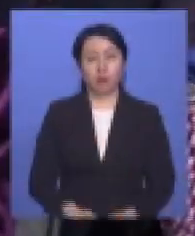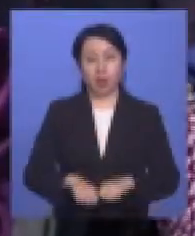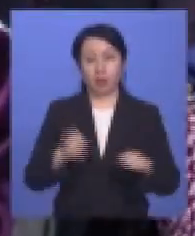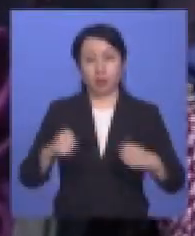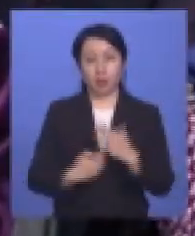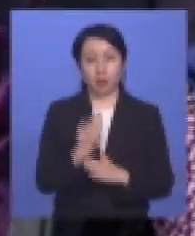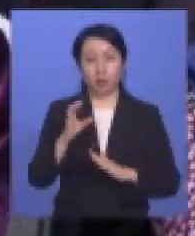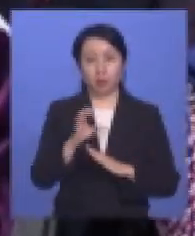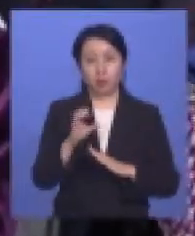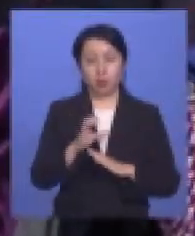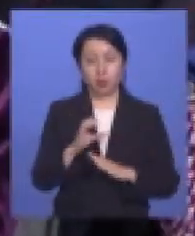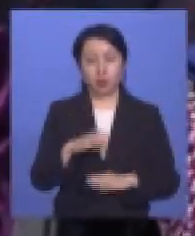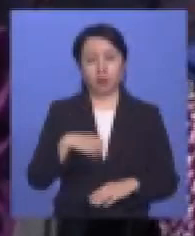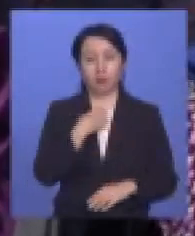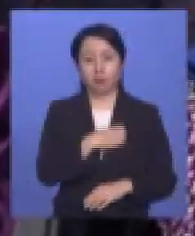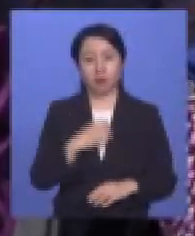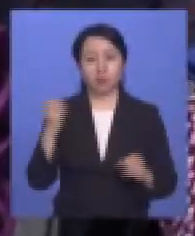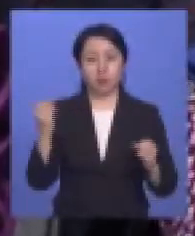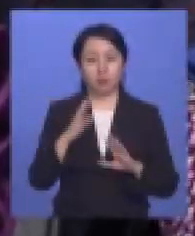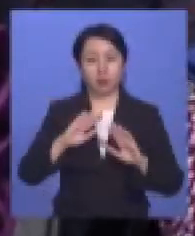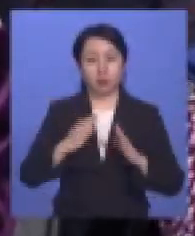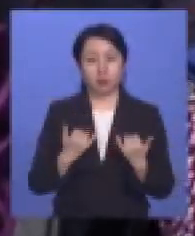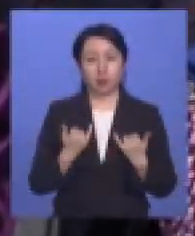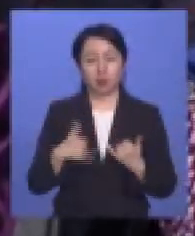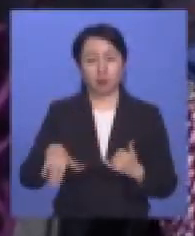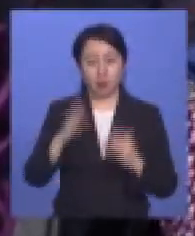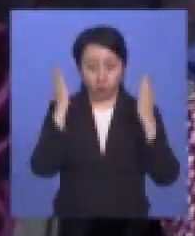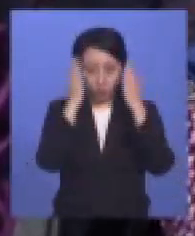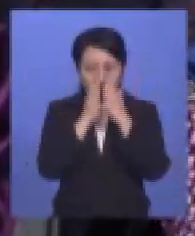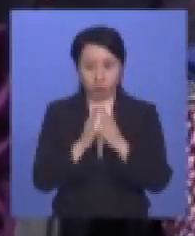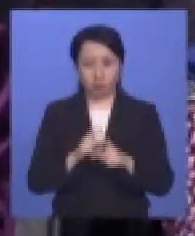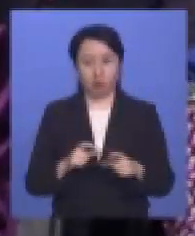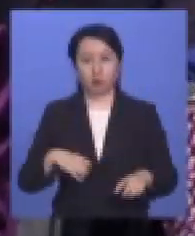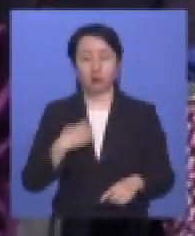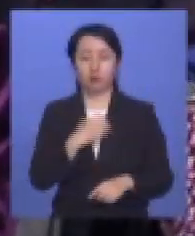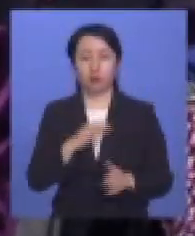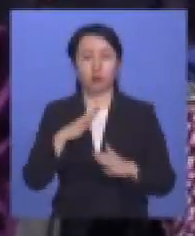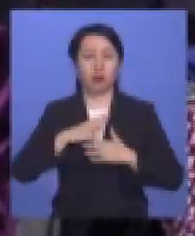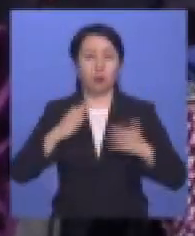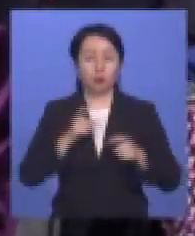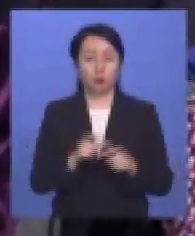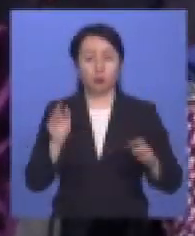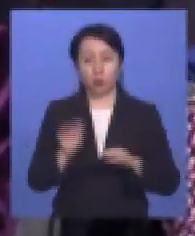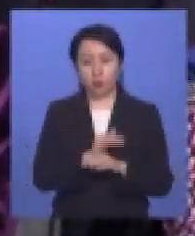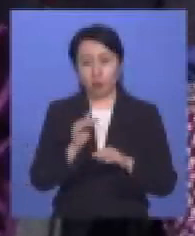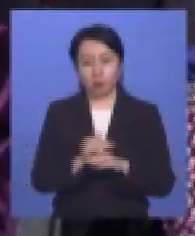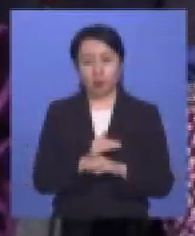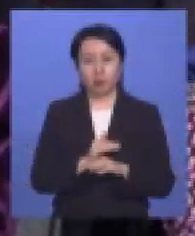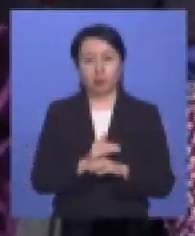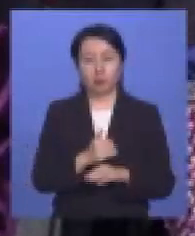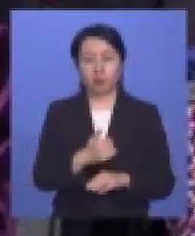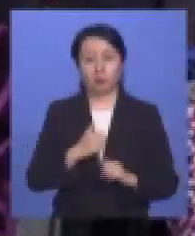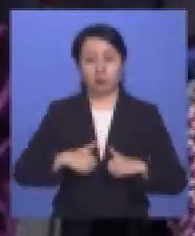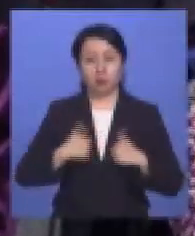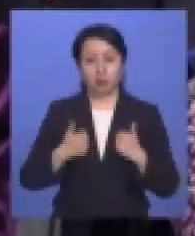Открытие новой мечты – важное, светлое событие для всех мусульман. Отныне оно всегда должно быть наполнено людской добротой, миром и